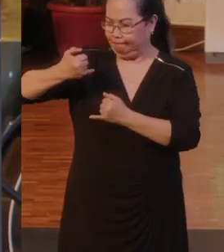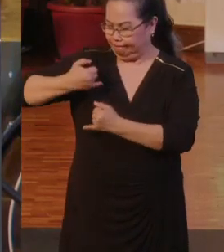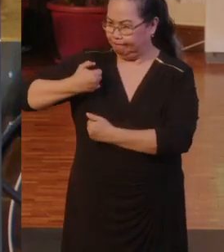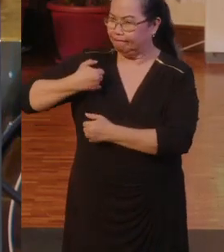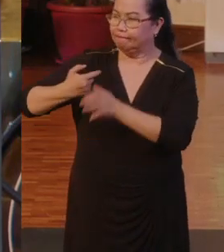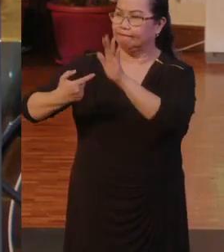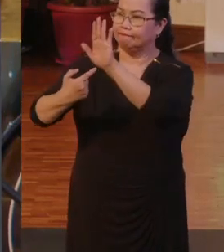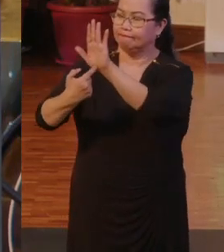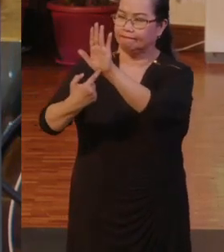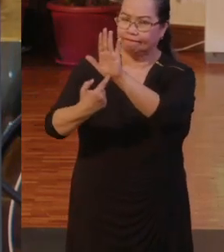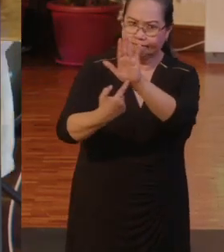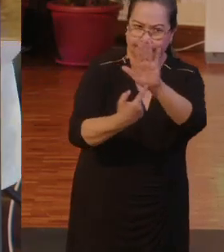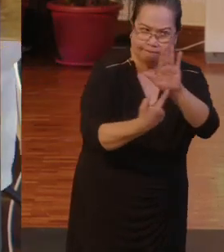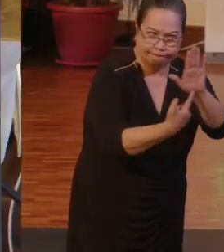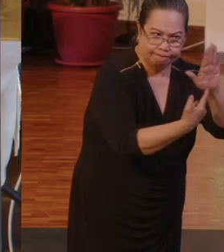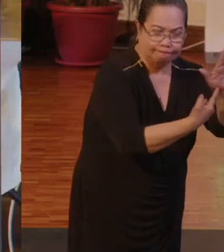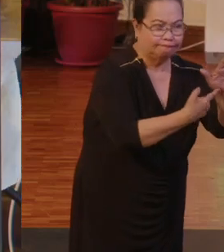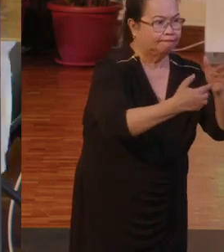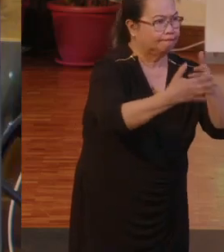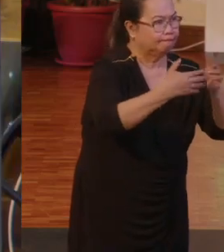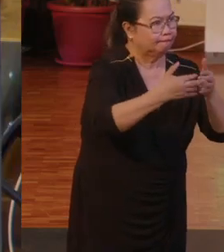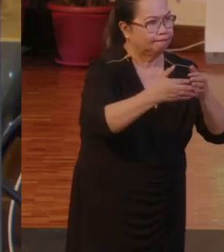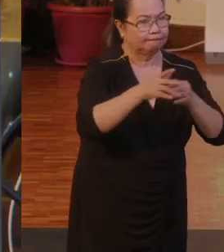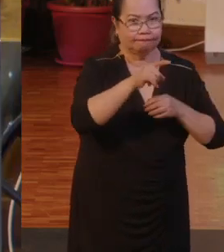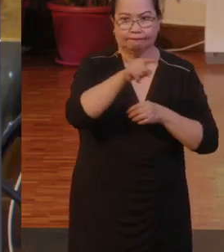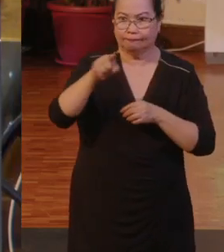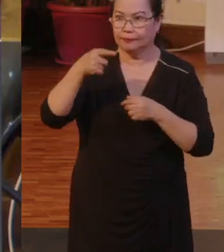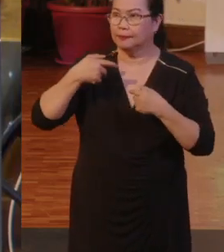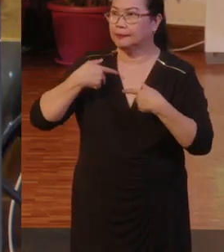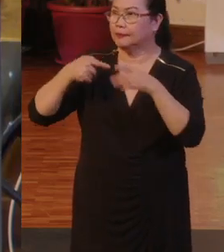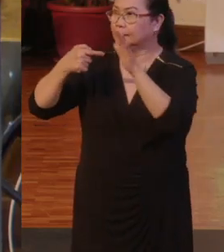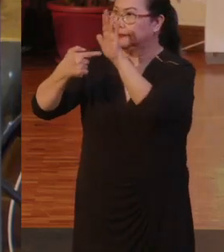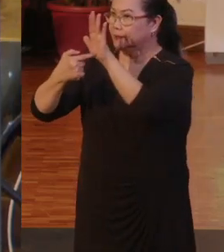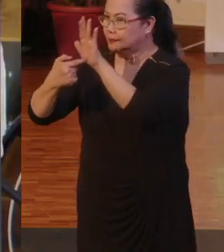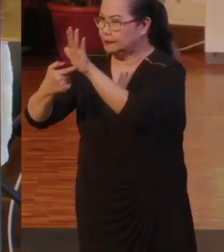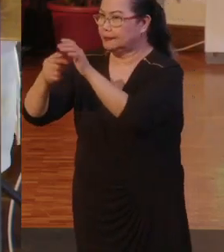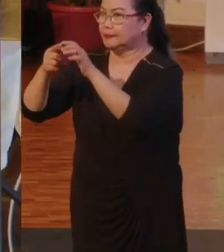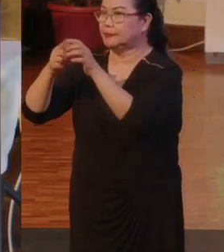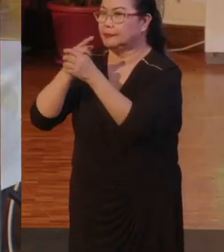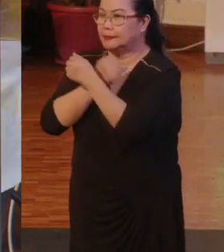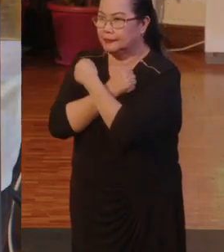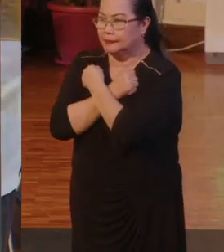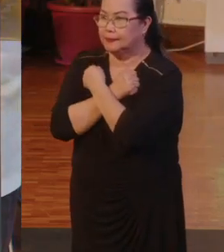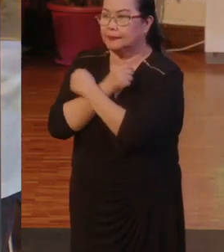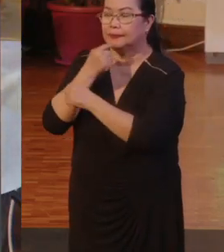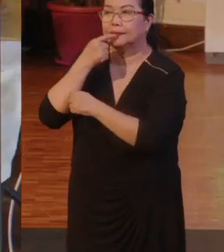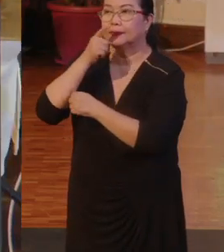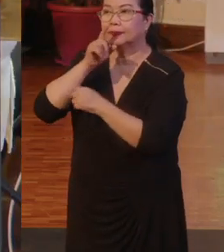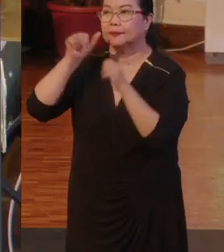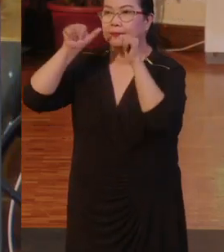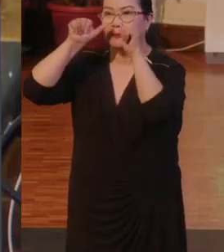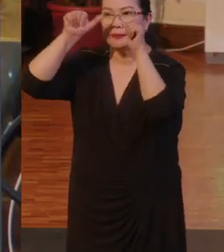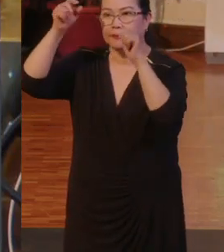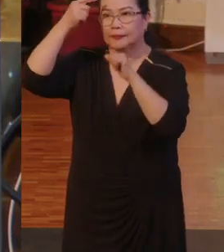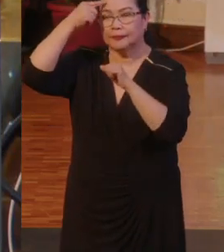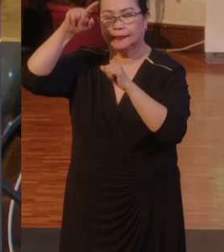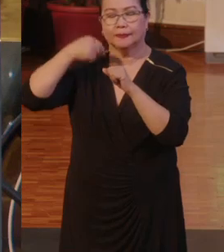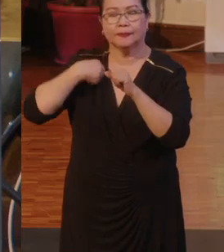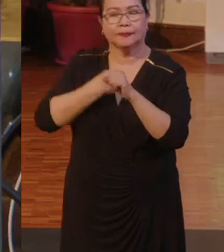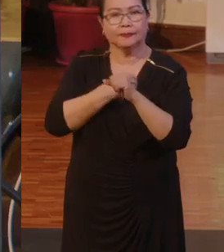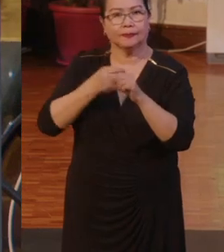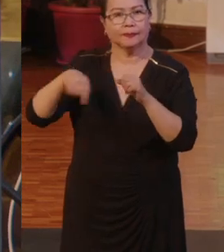ng Diyos. Na ang sabi niya is sharper than a two-edged sword sa Hebrews 2:12. Cutting through bone and marrow, through the insides